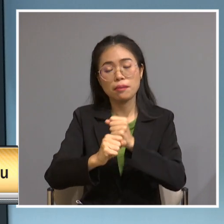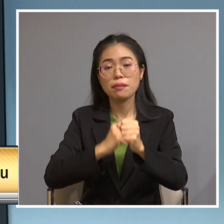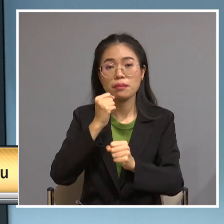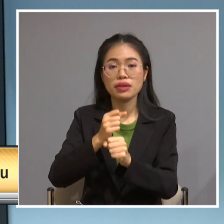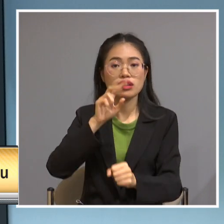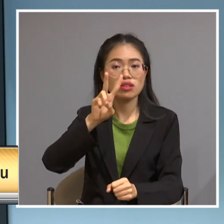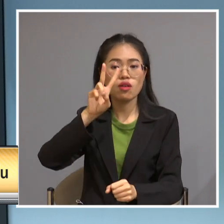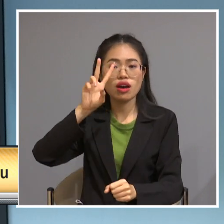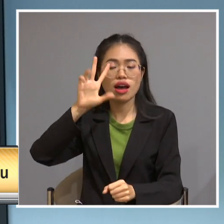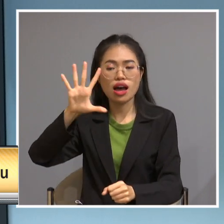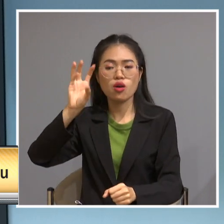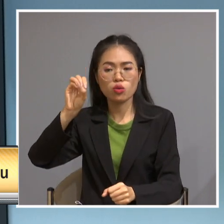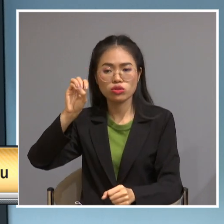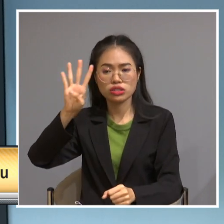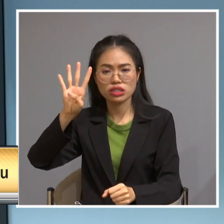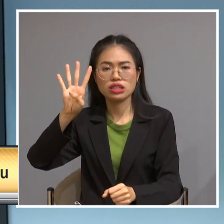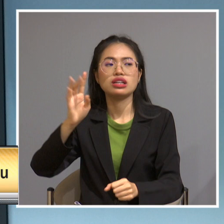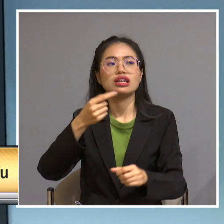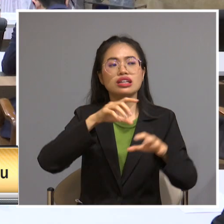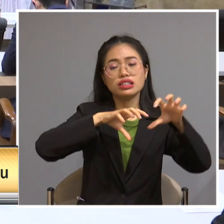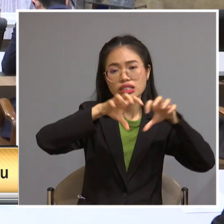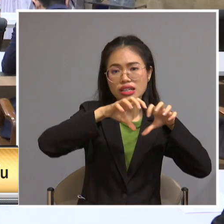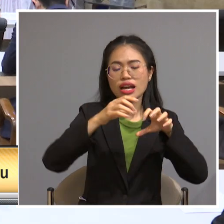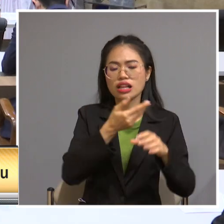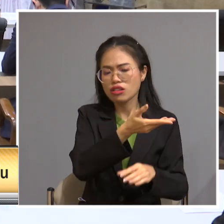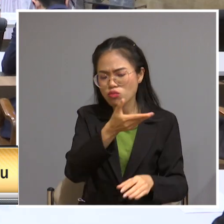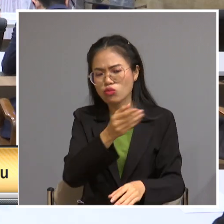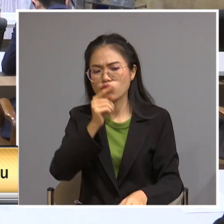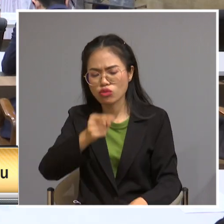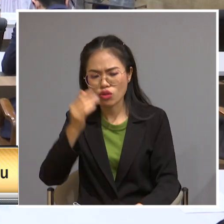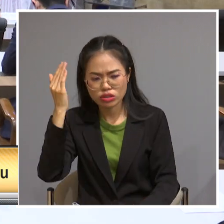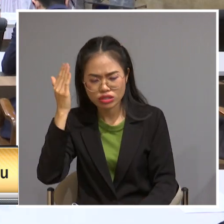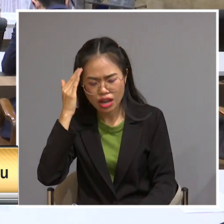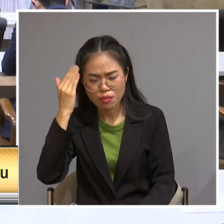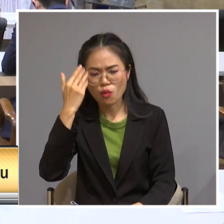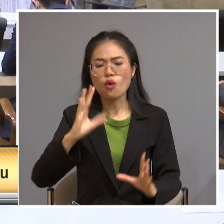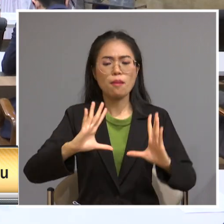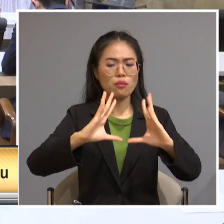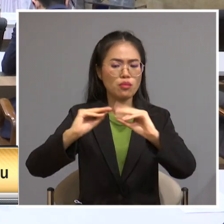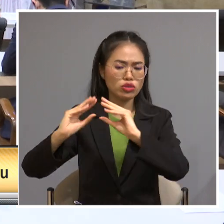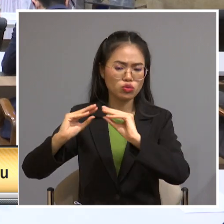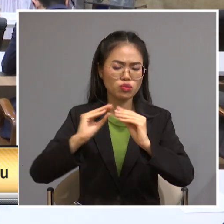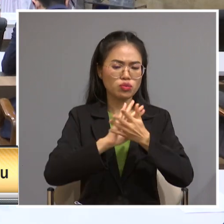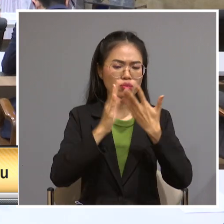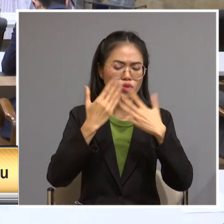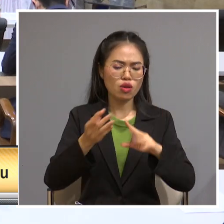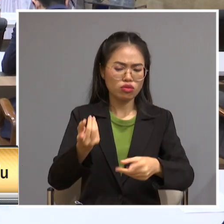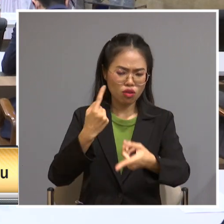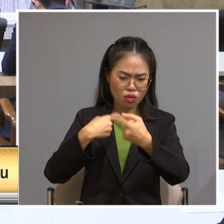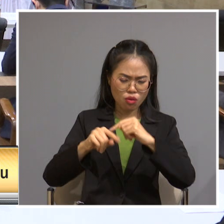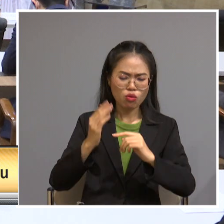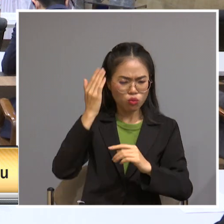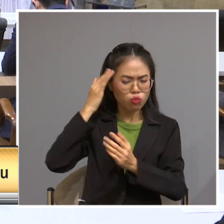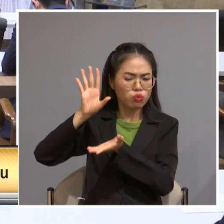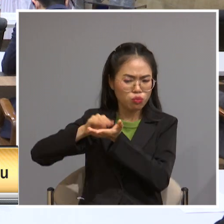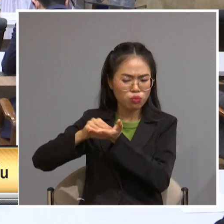ทุออปทอต้ทราบแล้วผมก็เคยประชุมแล้ท้องถนที่ว่า ทั้งสิ้นในทมีปัญหาขยะต้รรรรร